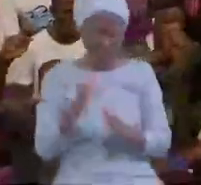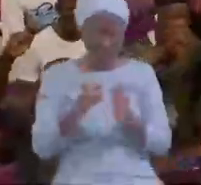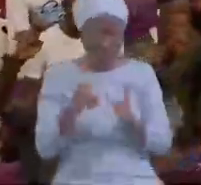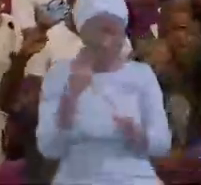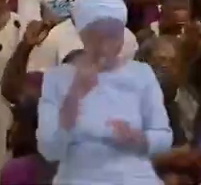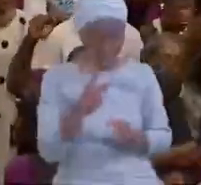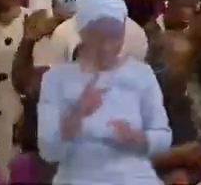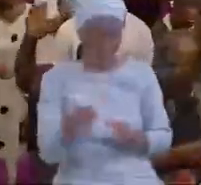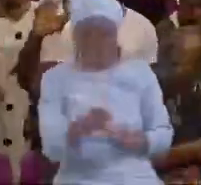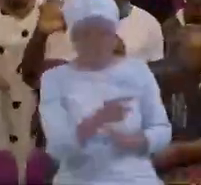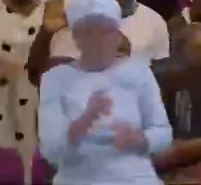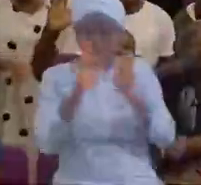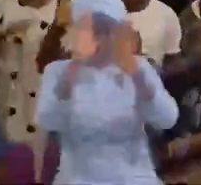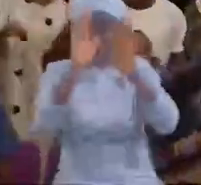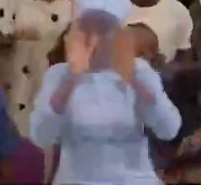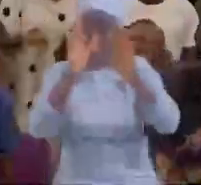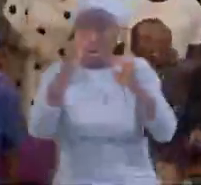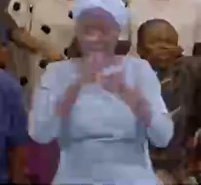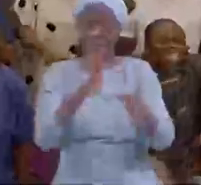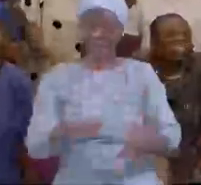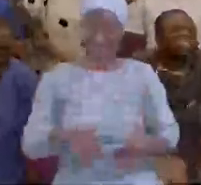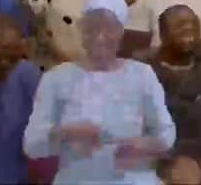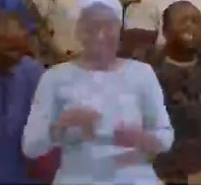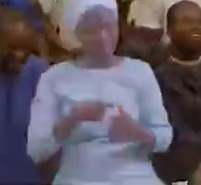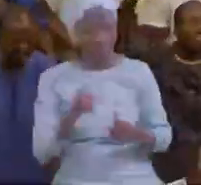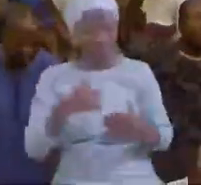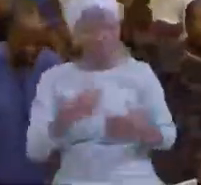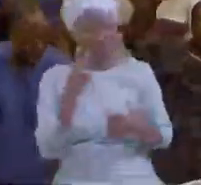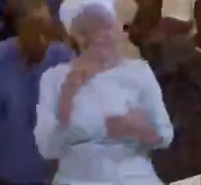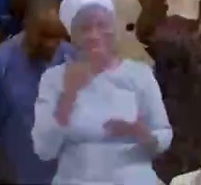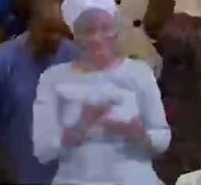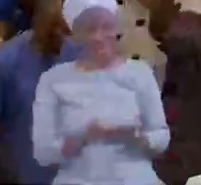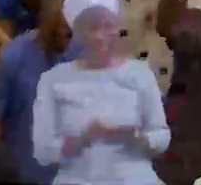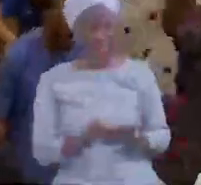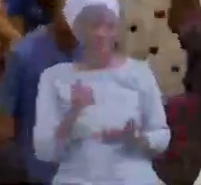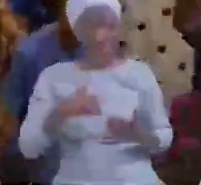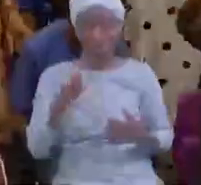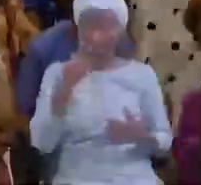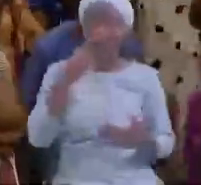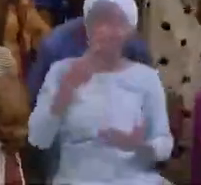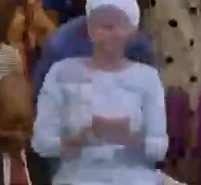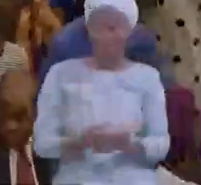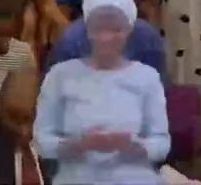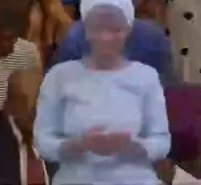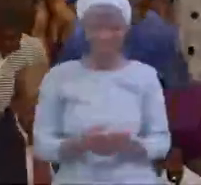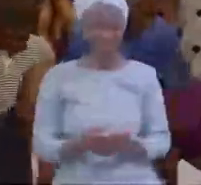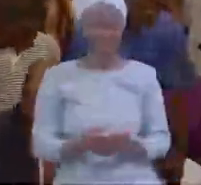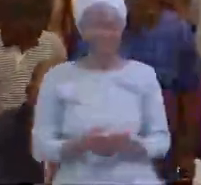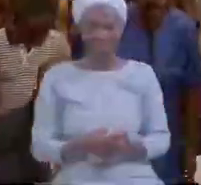votre vie, vous voyez bien. Vous voyez bien. Ce sera fait.